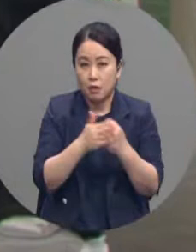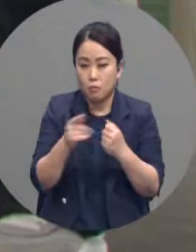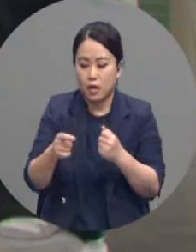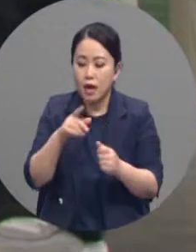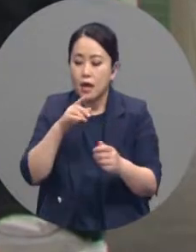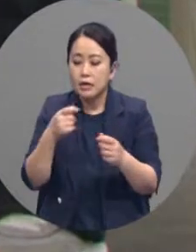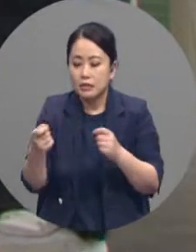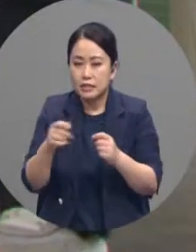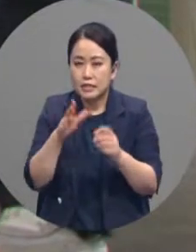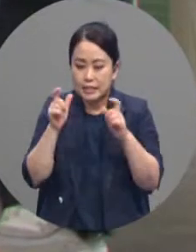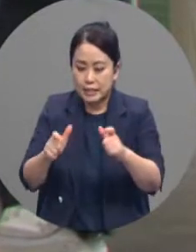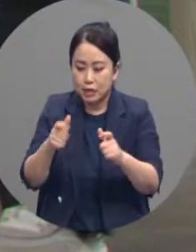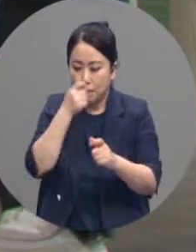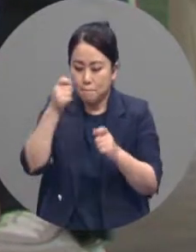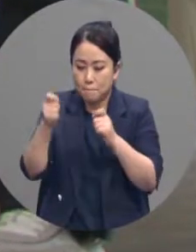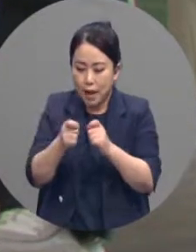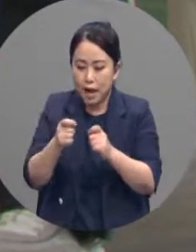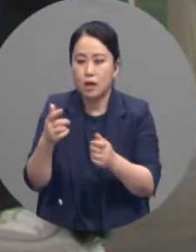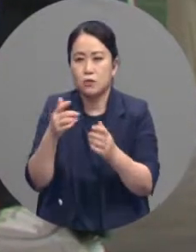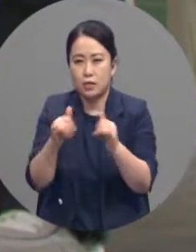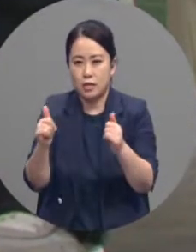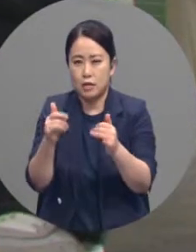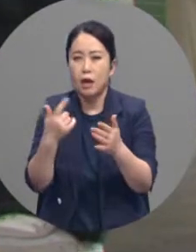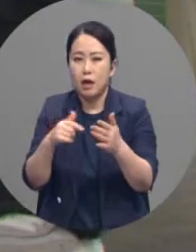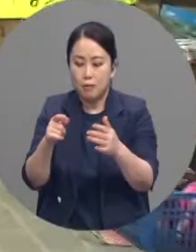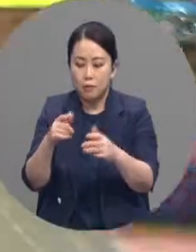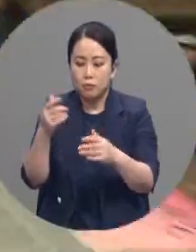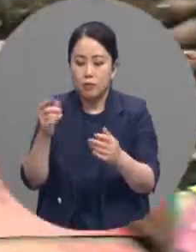여야 정치권은 추석 기간 확인된 민심에 따라